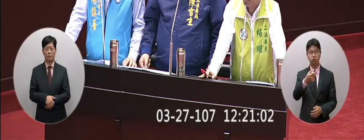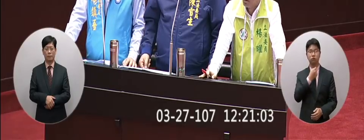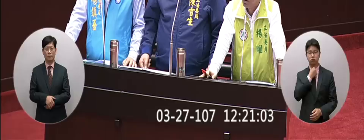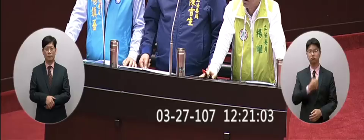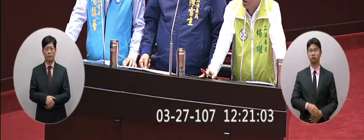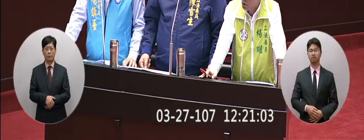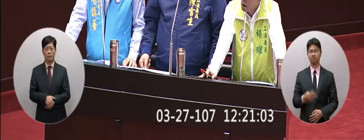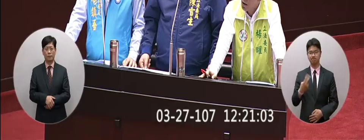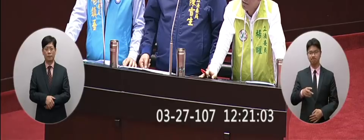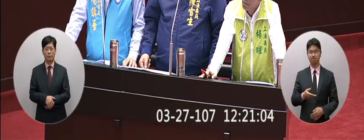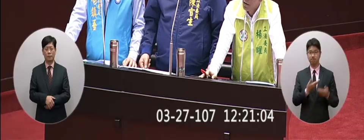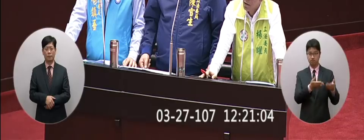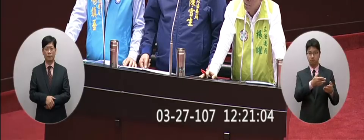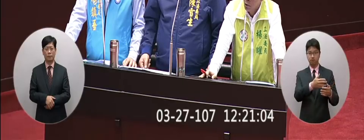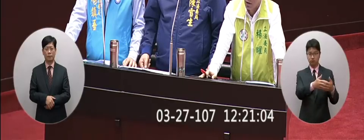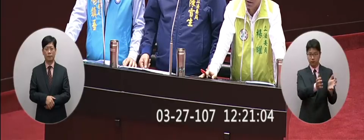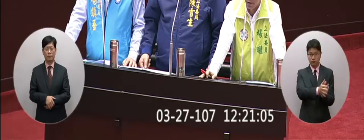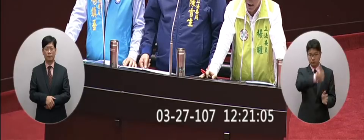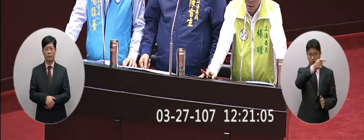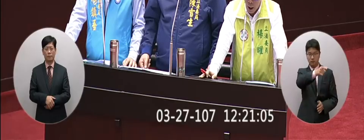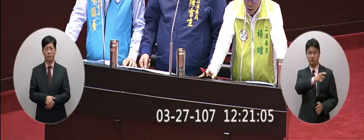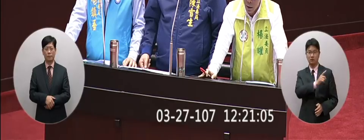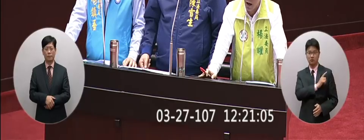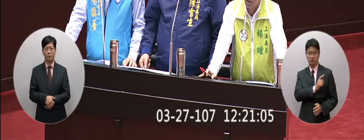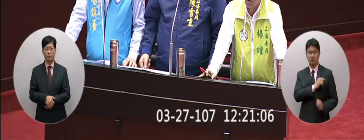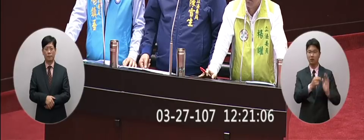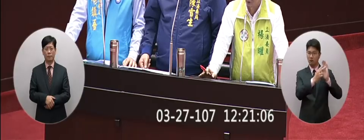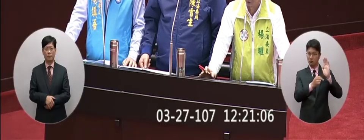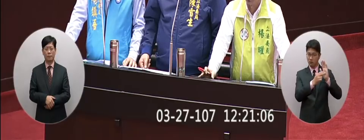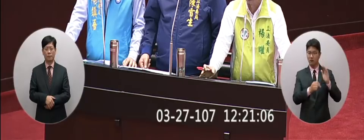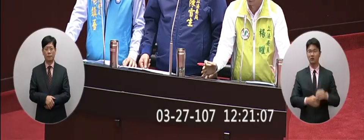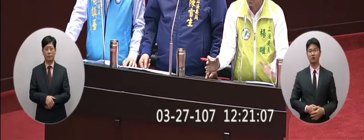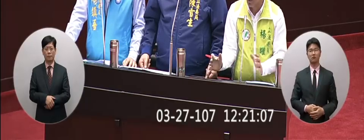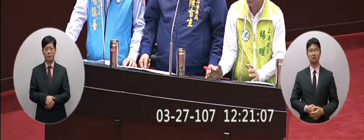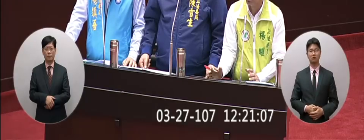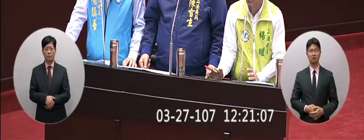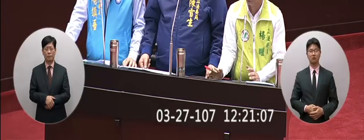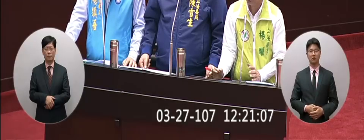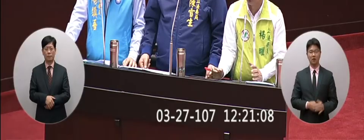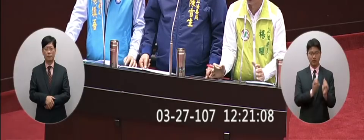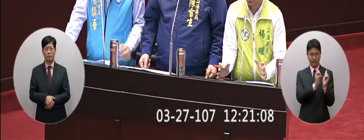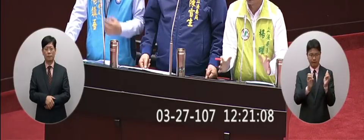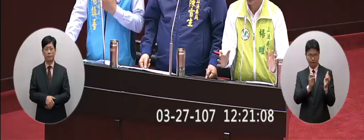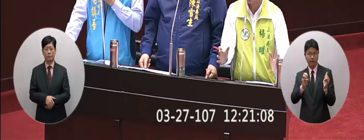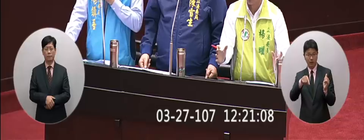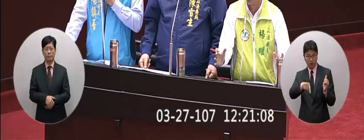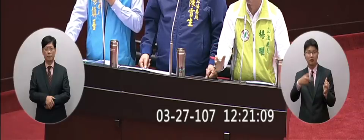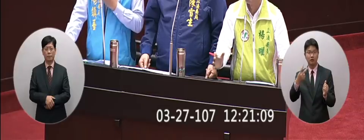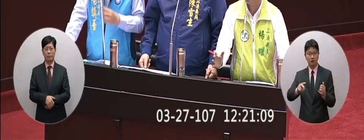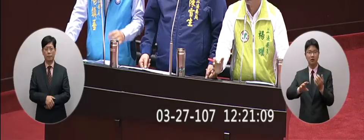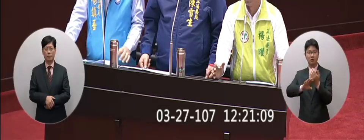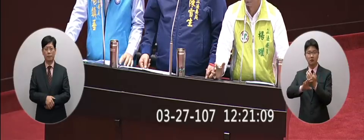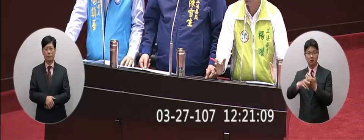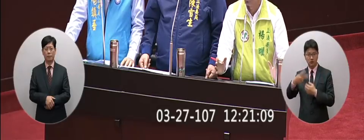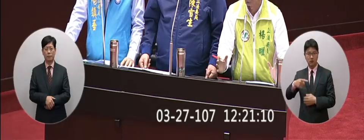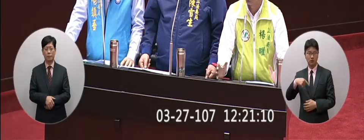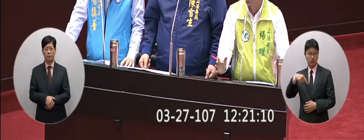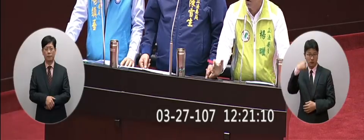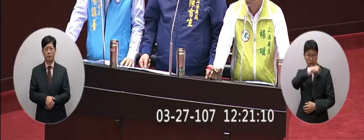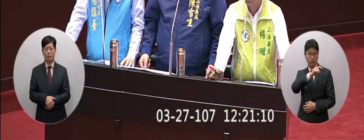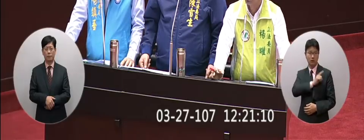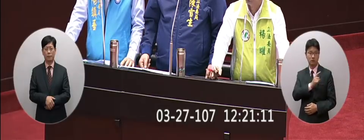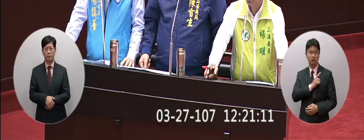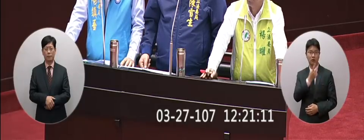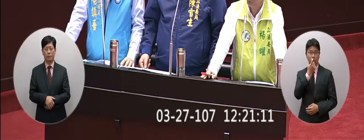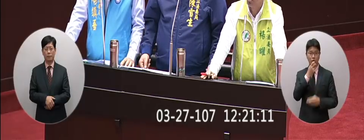部长一些时间，让部长讲谈一下，不只是离岛，就整体台湾的绿能